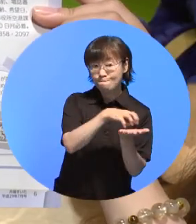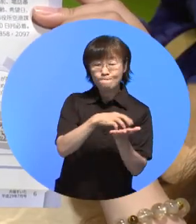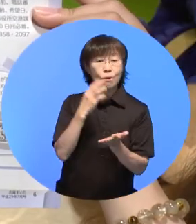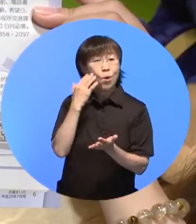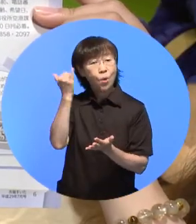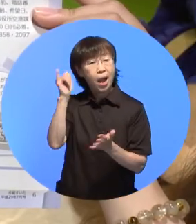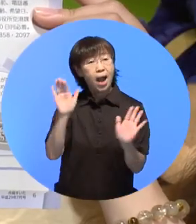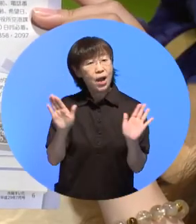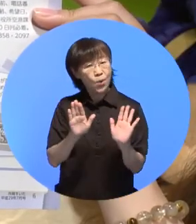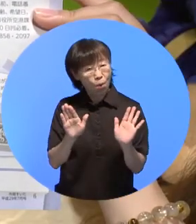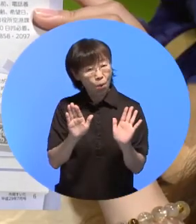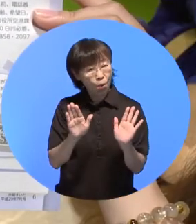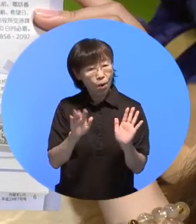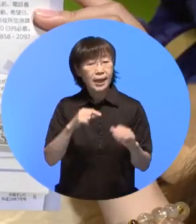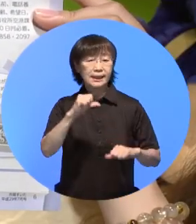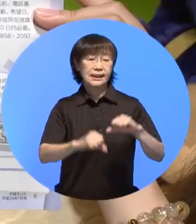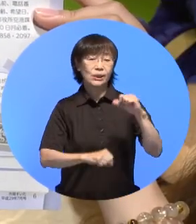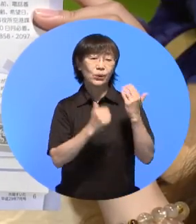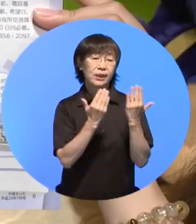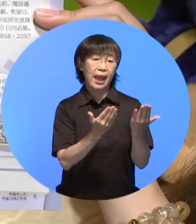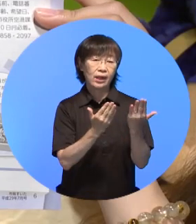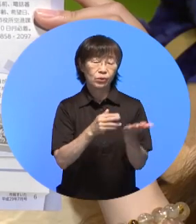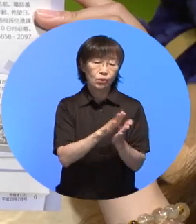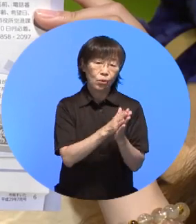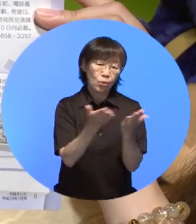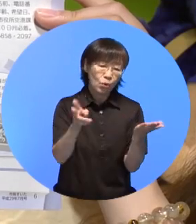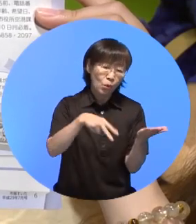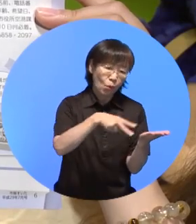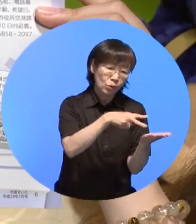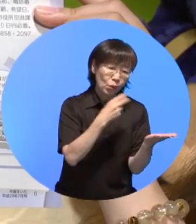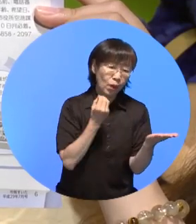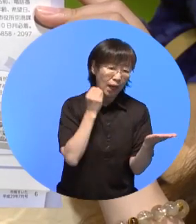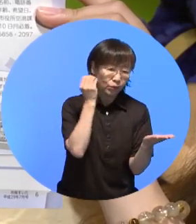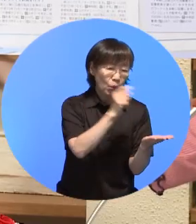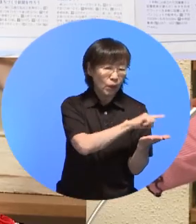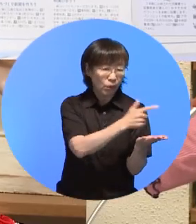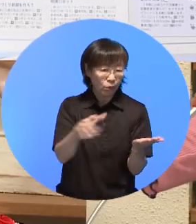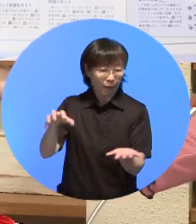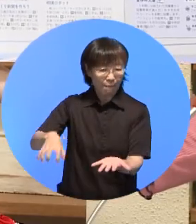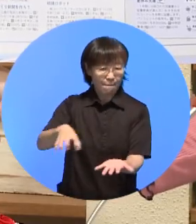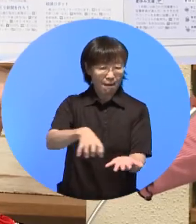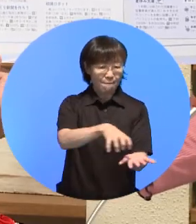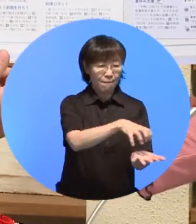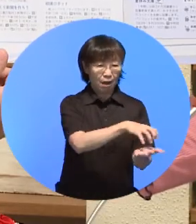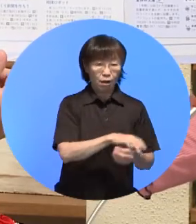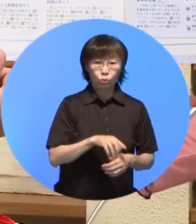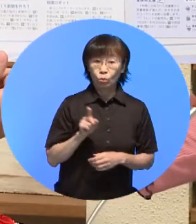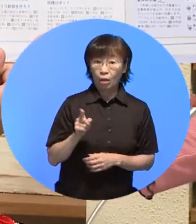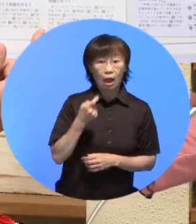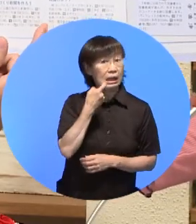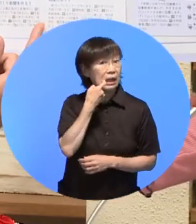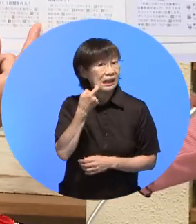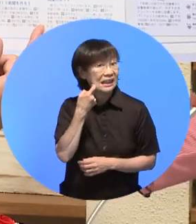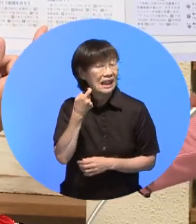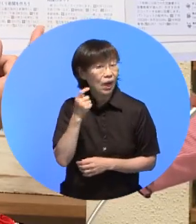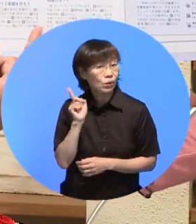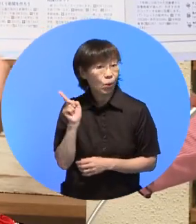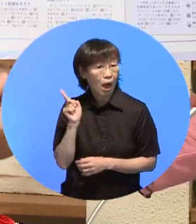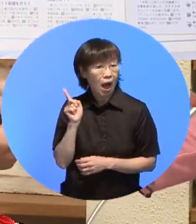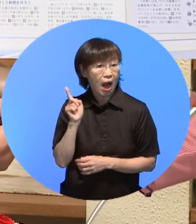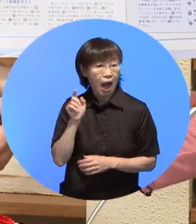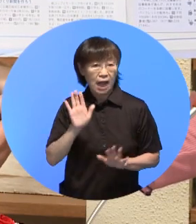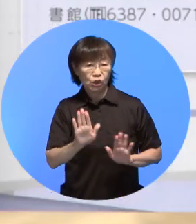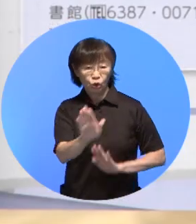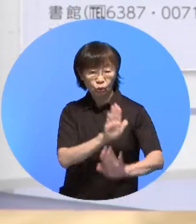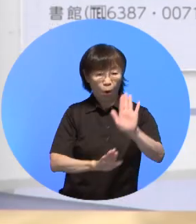自由研究読書感想に役なしそうなものまでね紹介されていましてたくさんありますね気になるのがねこの見えるかなあスモーロ